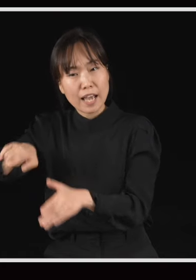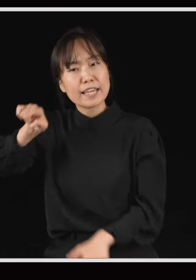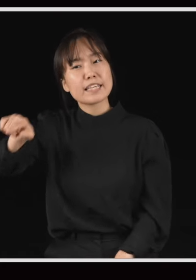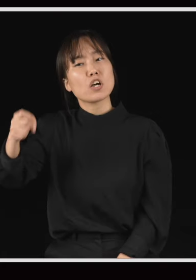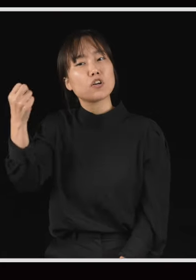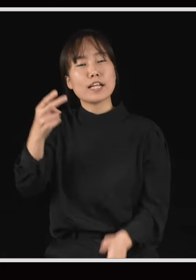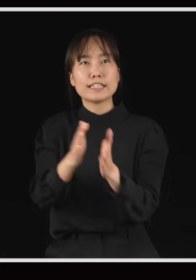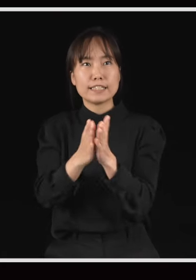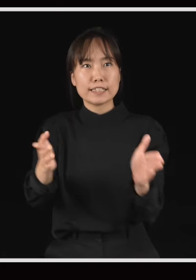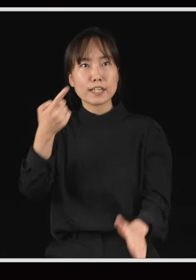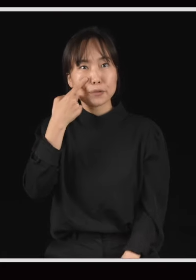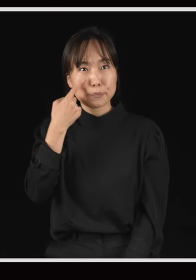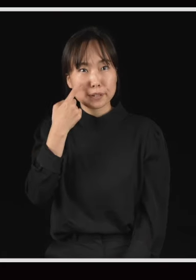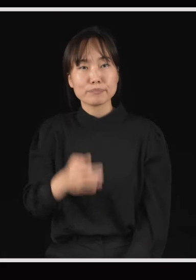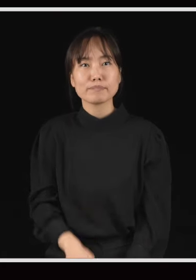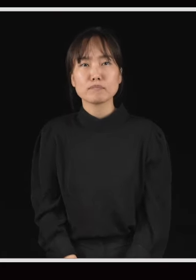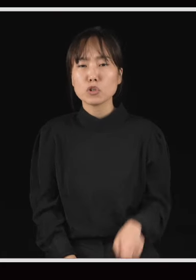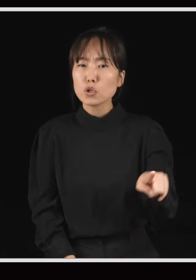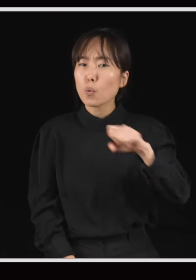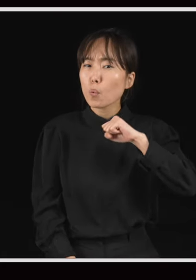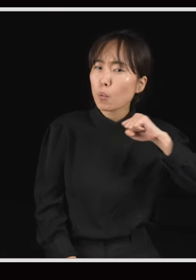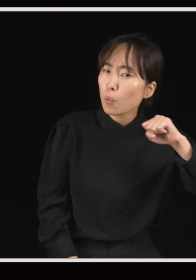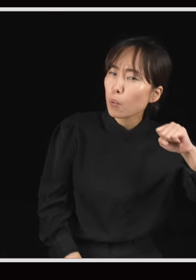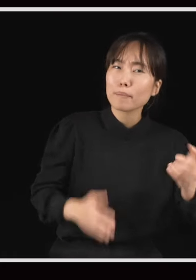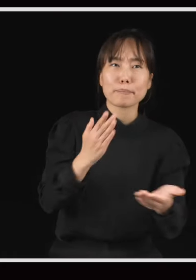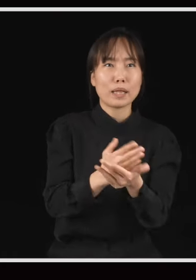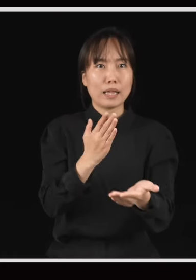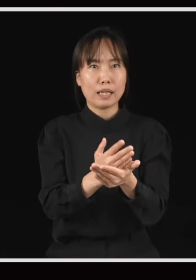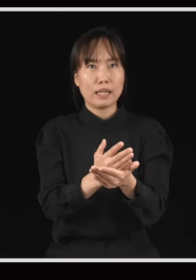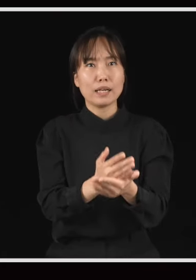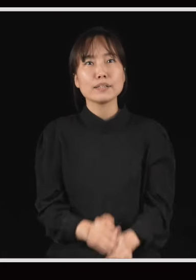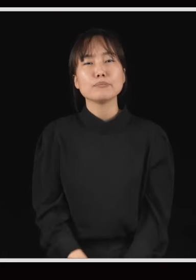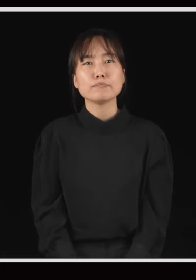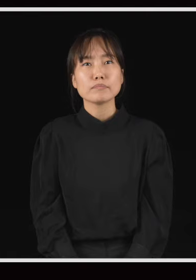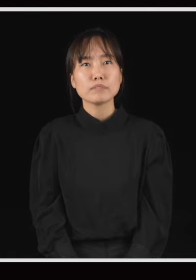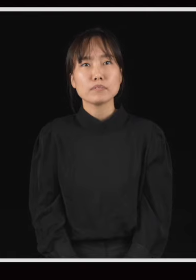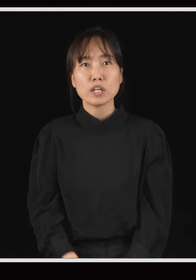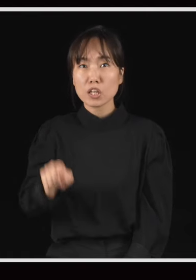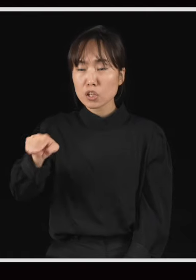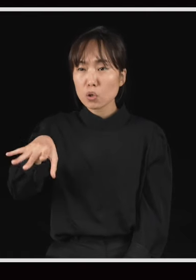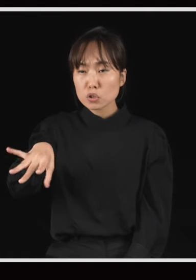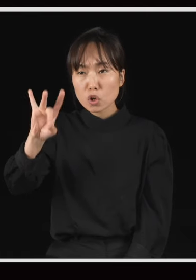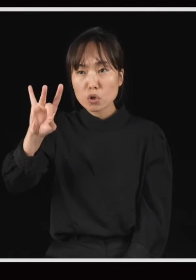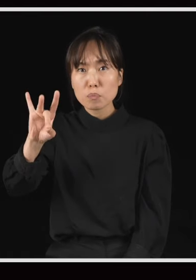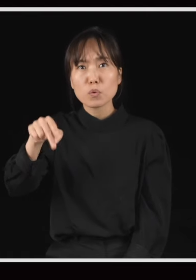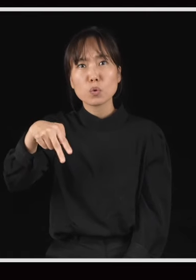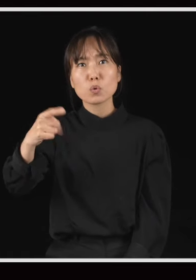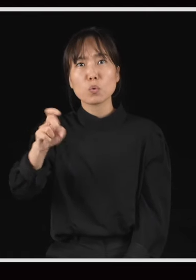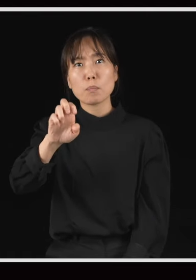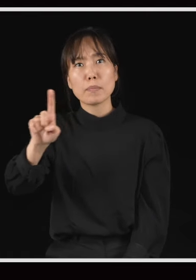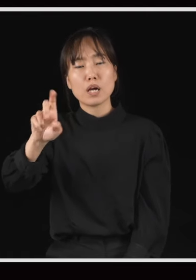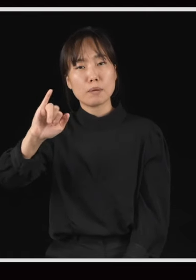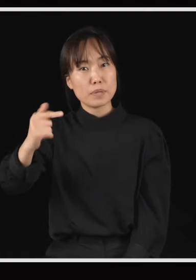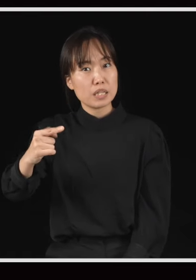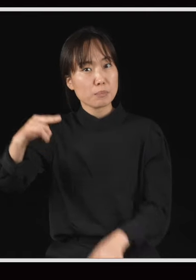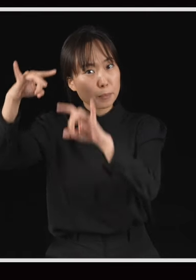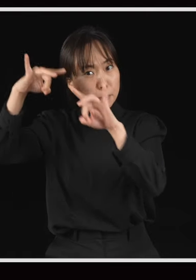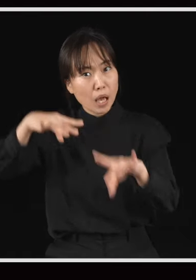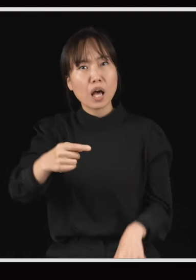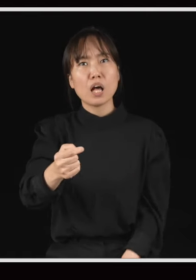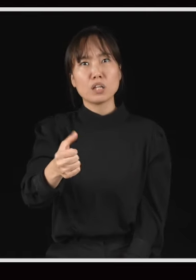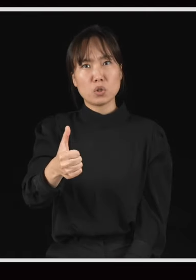할 수 있게 자유롭게 해주는 겁니다. 그동안에 눌려 있었던 거죠. 근데 결국에는 이 원점으로 이런